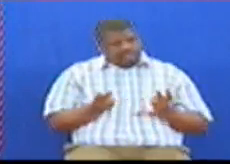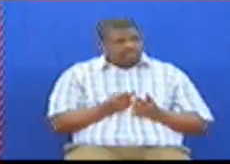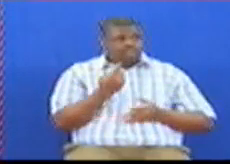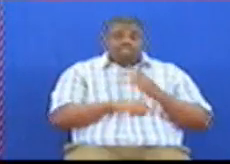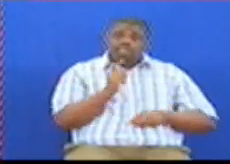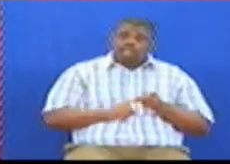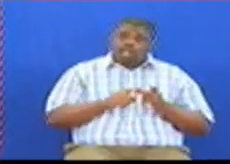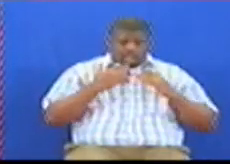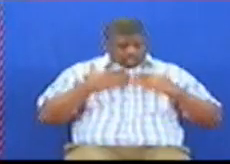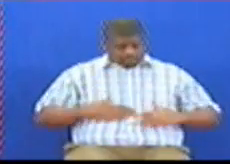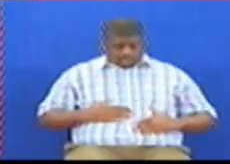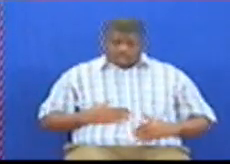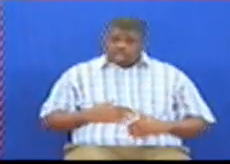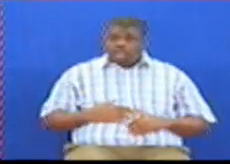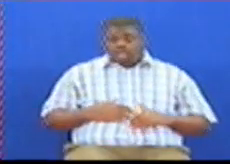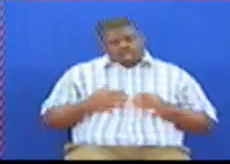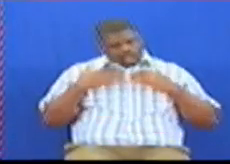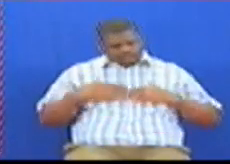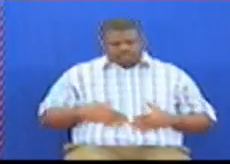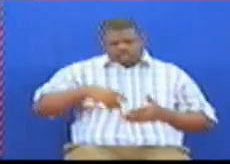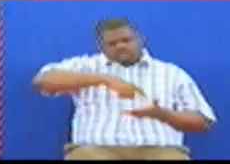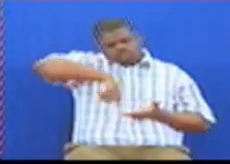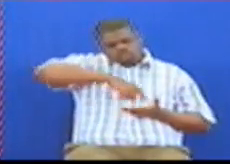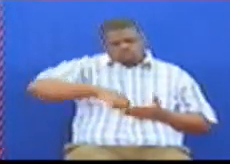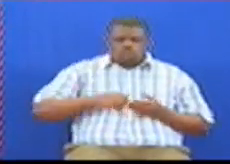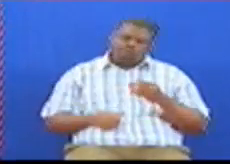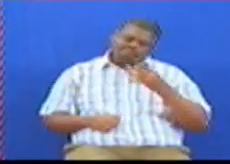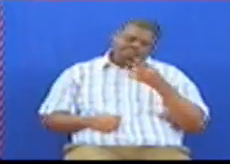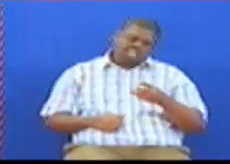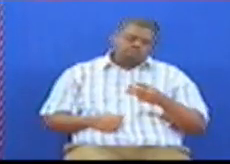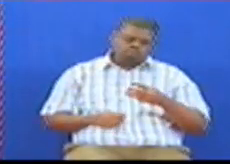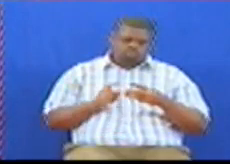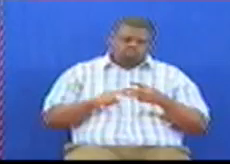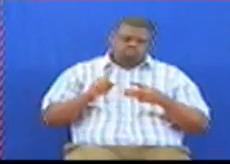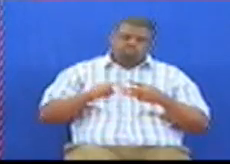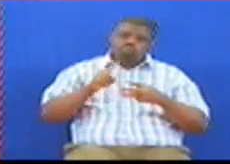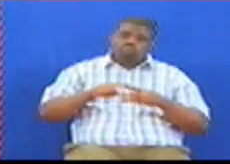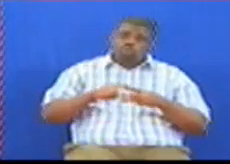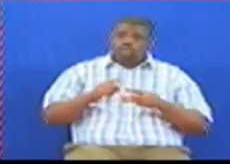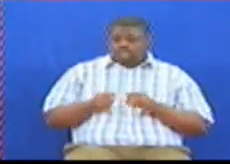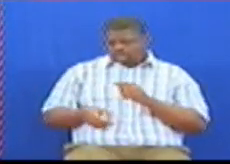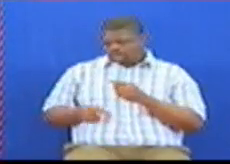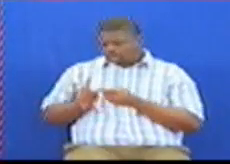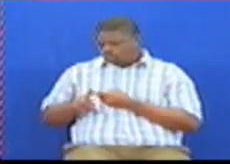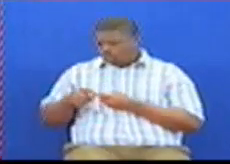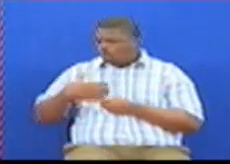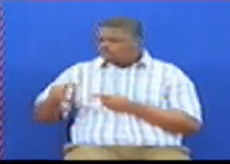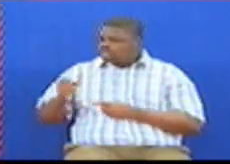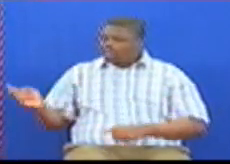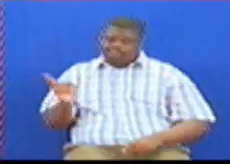la afya tuna vituo vya afya vitatu. Kimoja ambacho waziri alikuja kukikagua pale